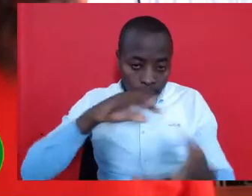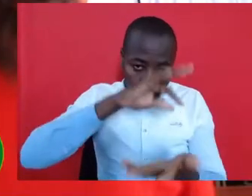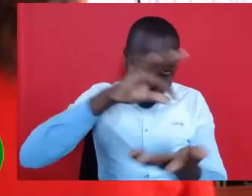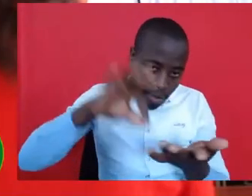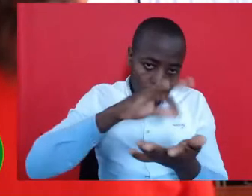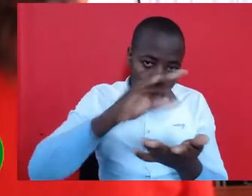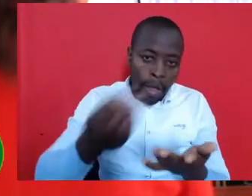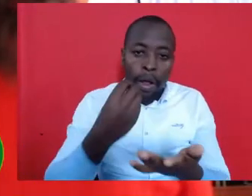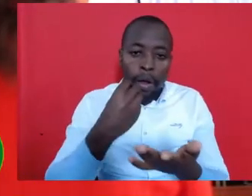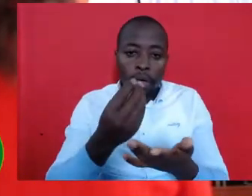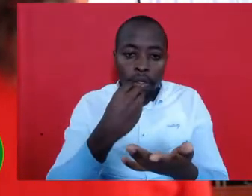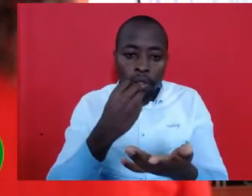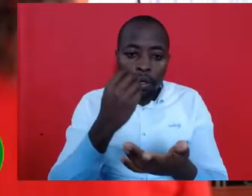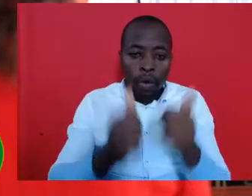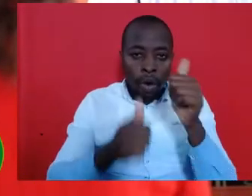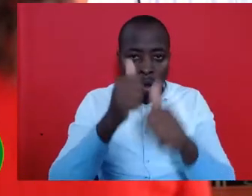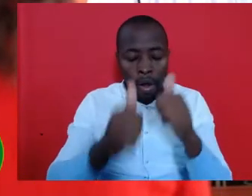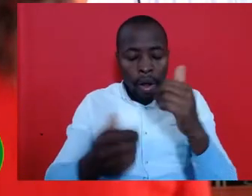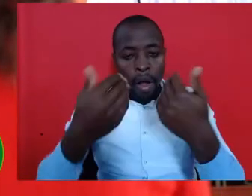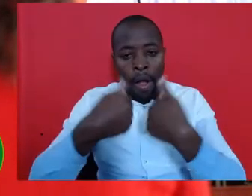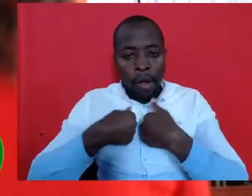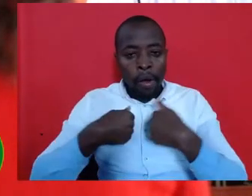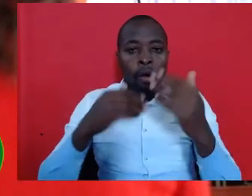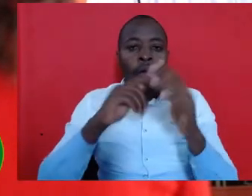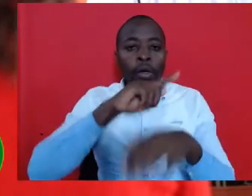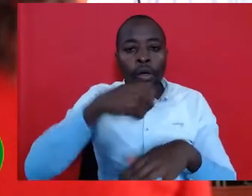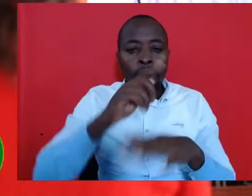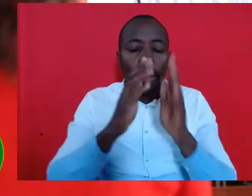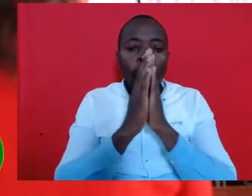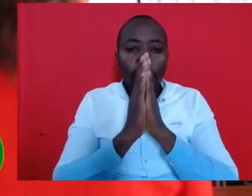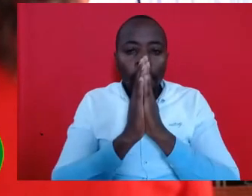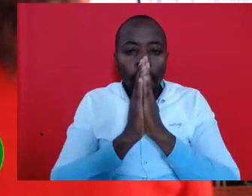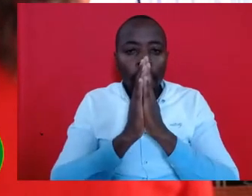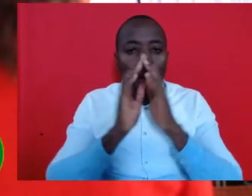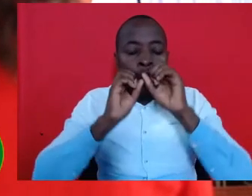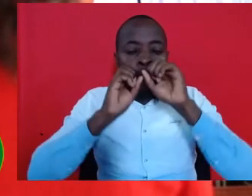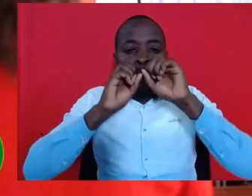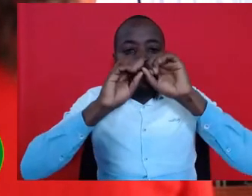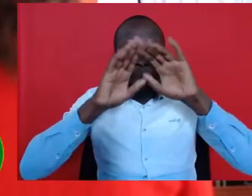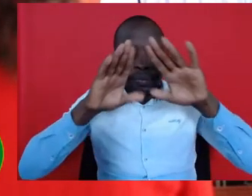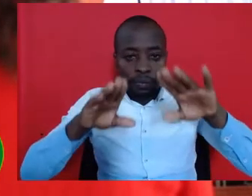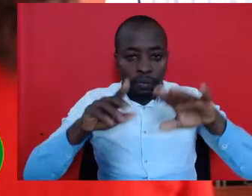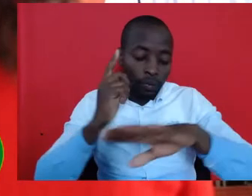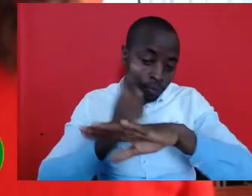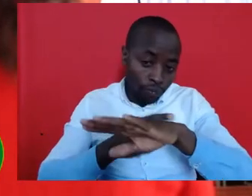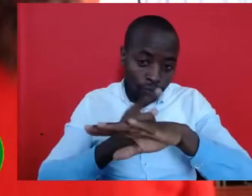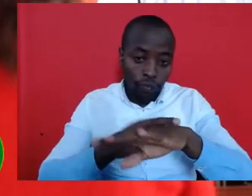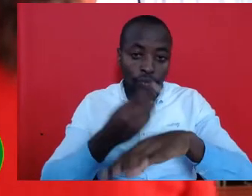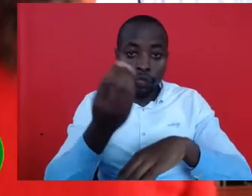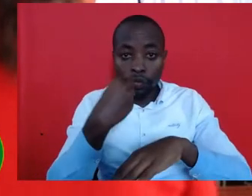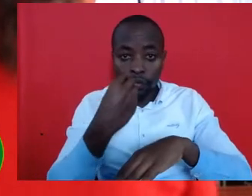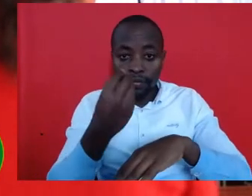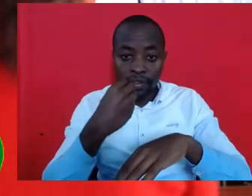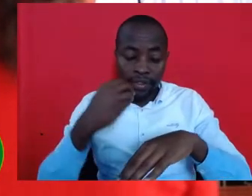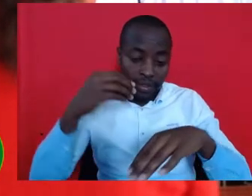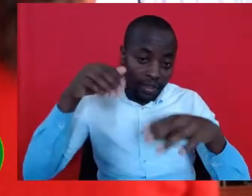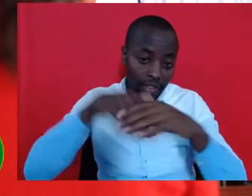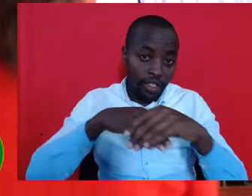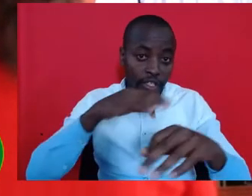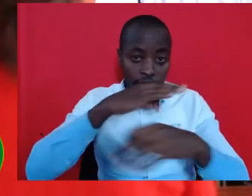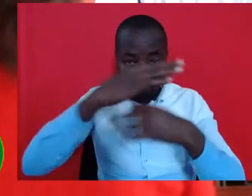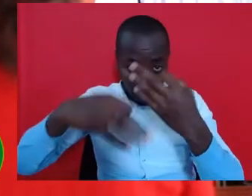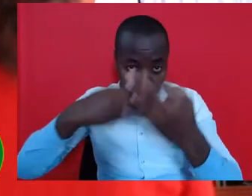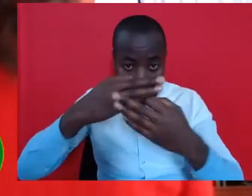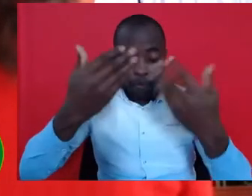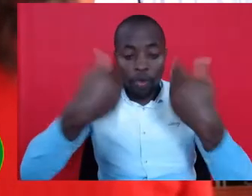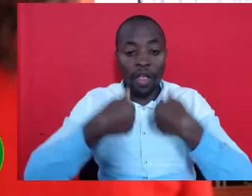ambacho tutakuwa pamoja nazo. Twakuomba uzibariki tukizila ana katika fellowship ambazo tutakuwa pamoja